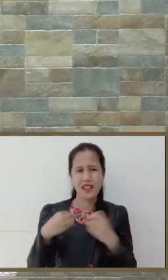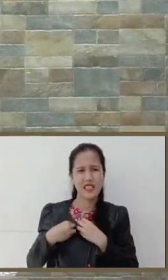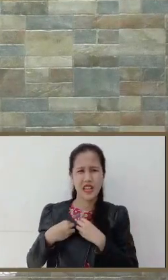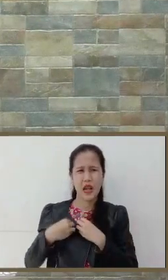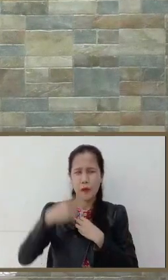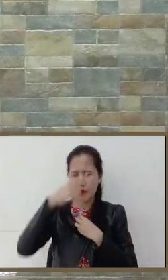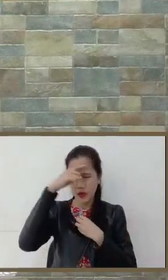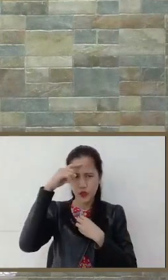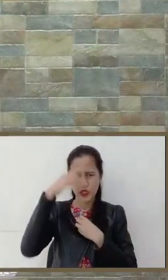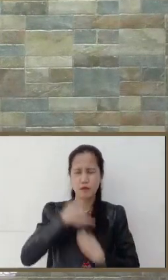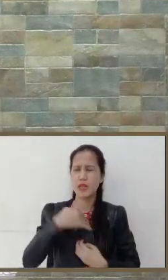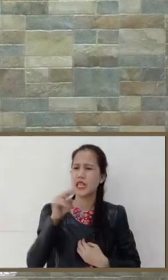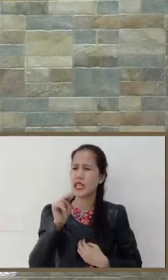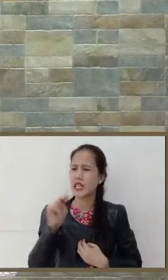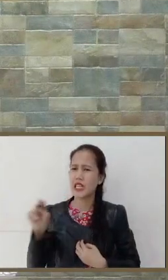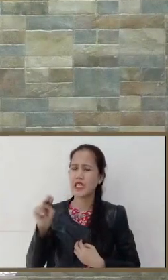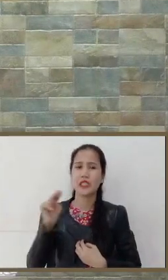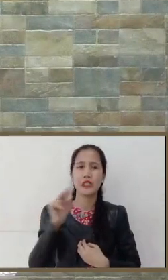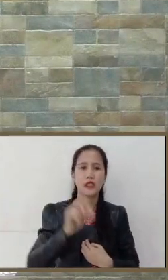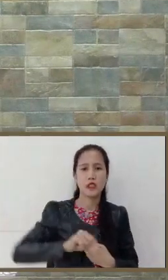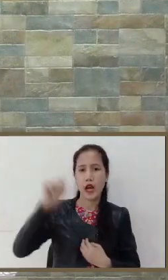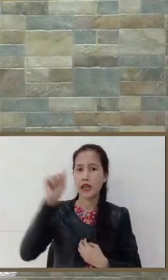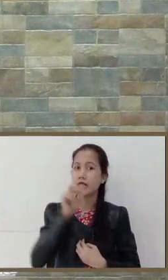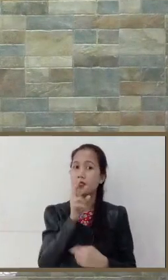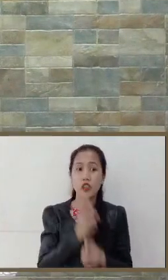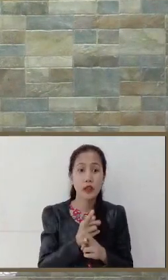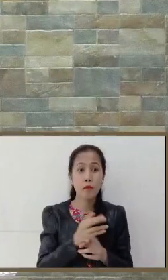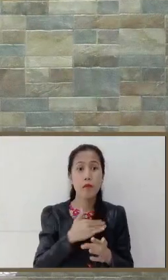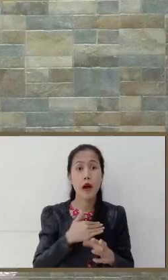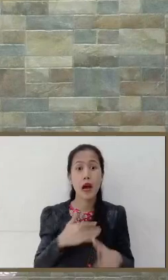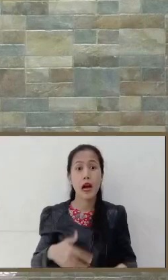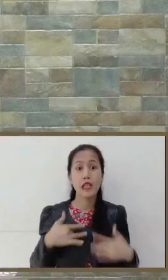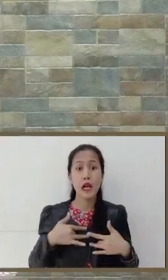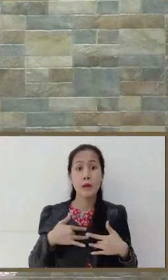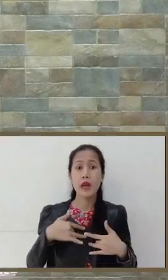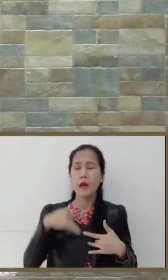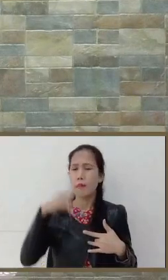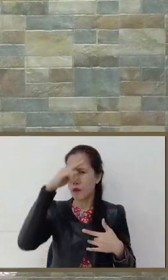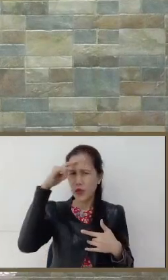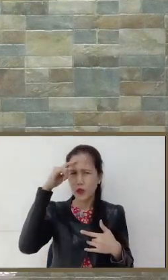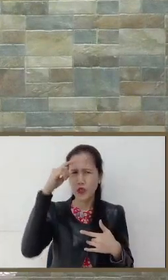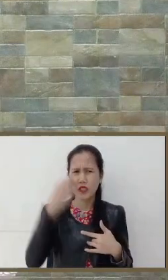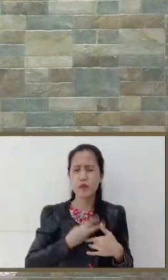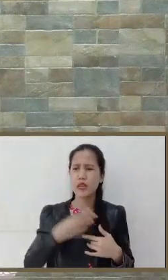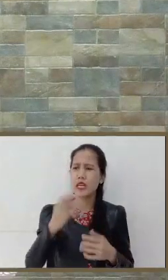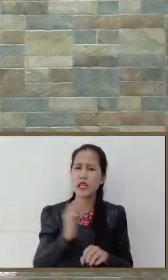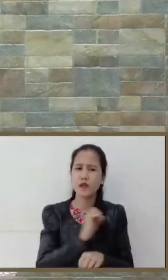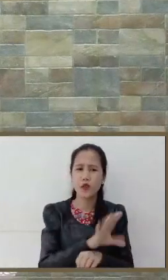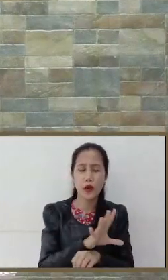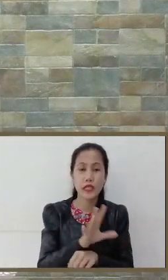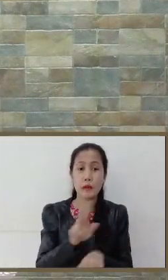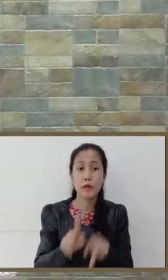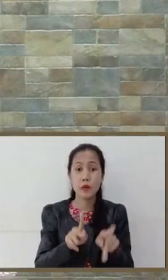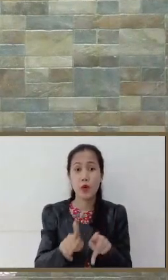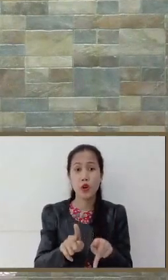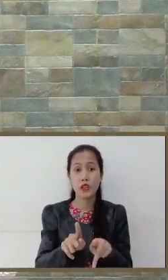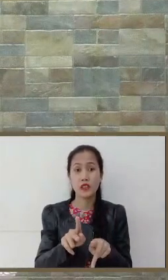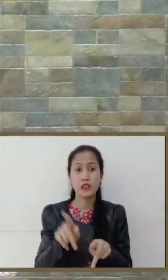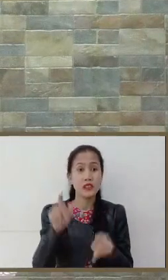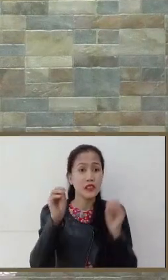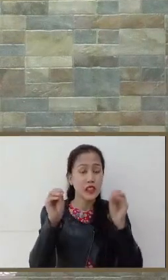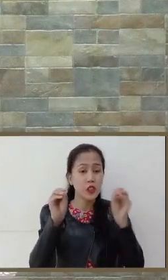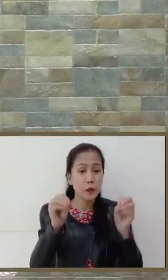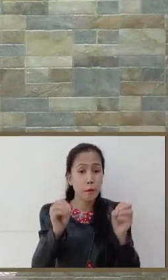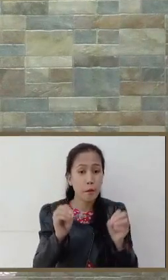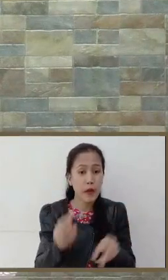ng tao. At balang araw, magkukorek ako ng tao. Magkukorek ako sa kadahilan ng ayaw ko siyang manatili sa ganong kalagayan. At salamat sa akin